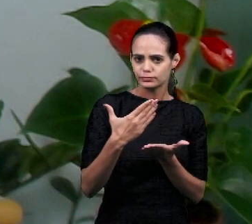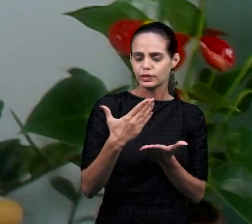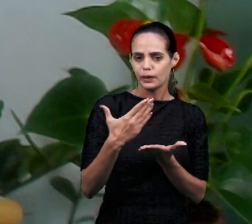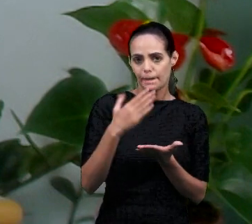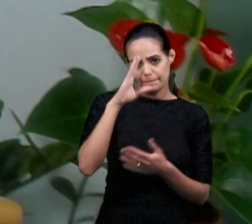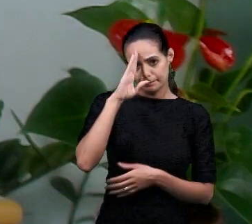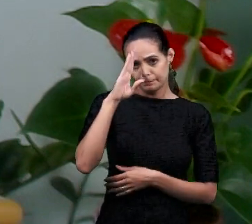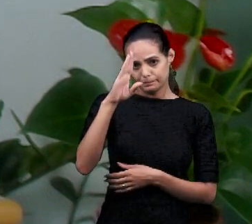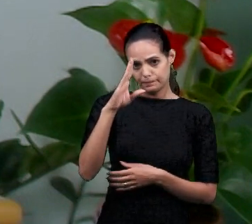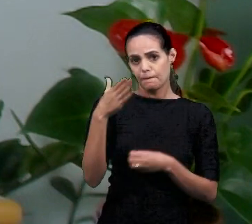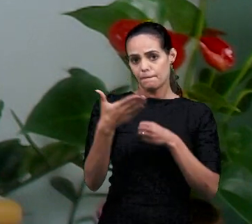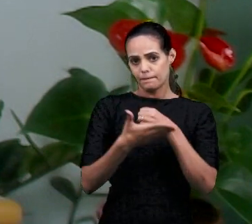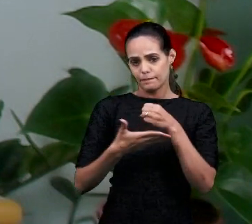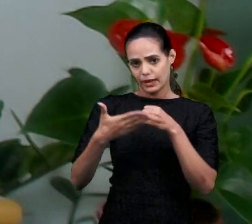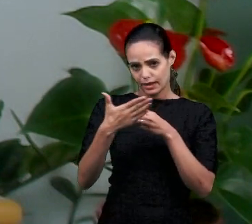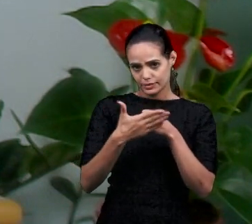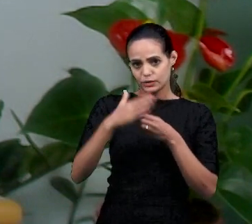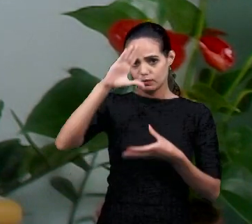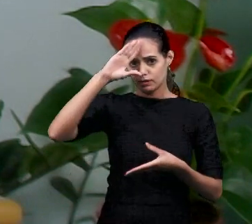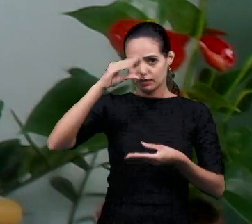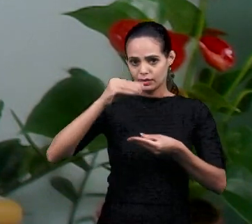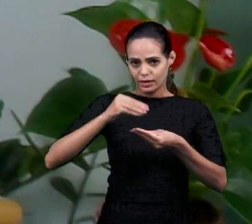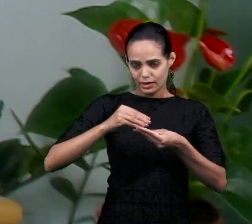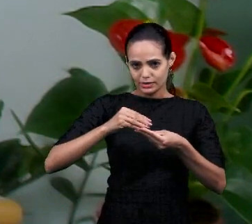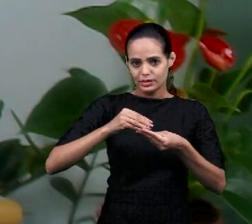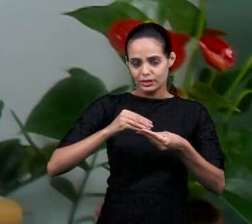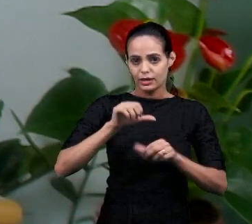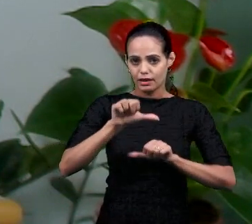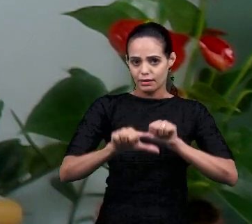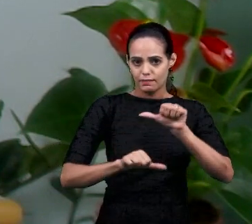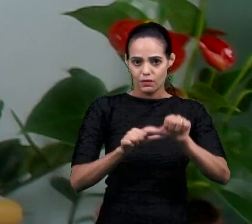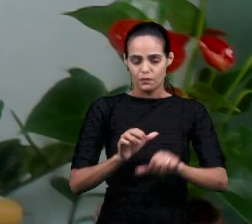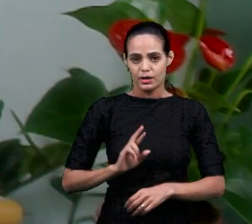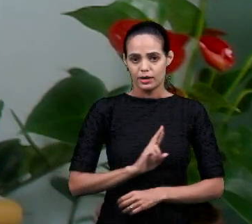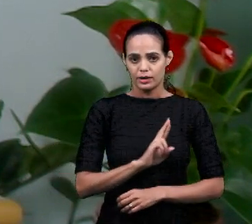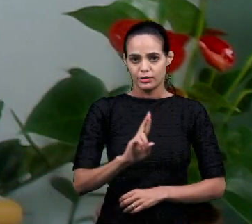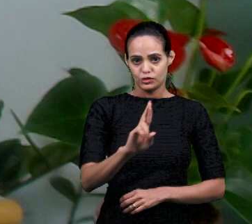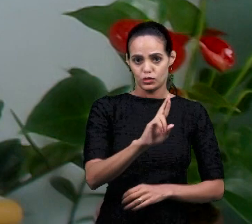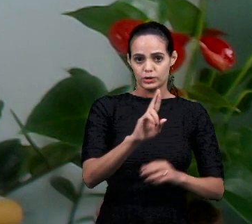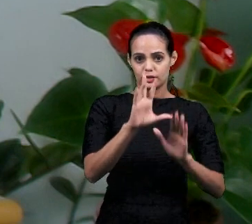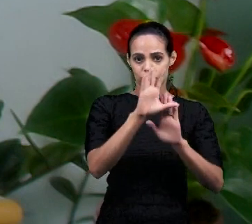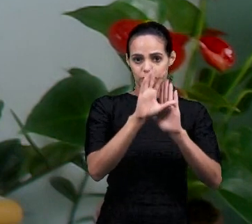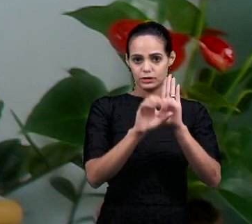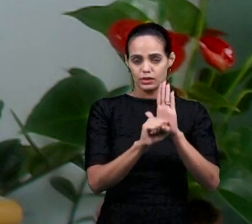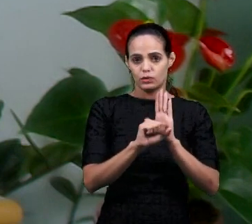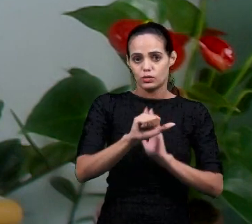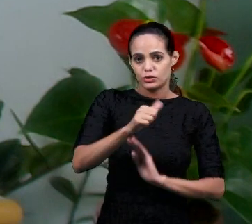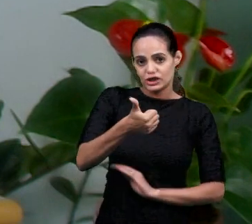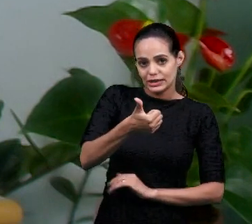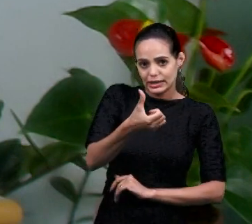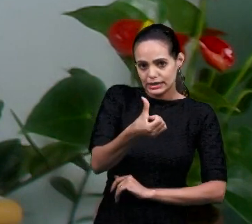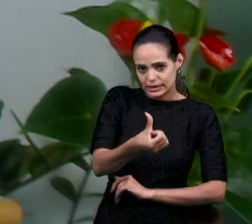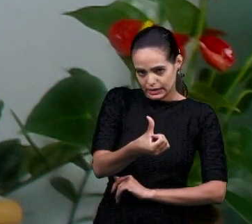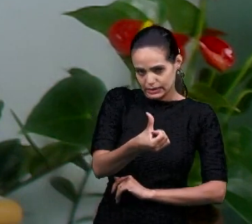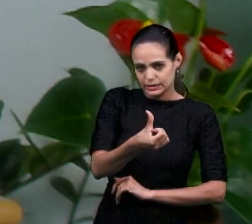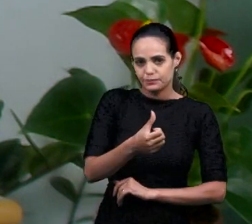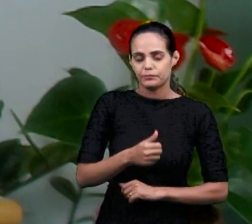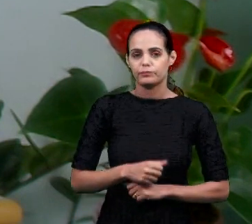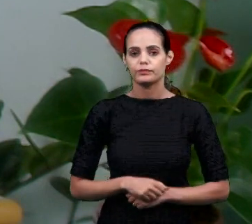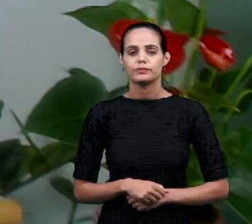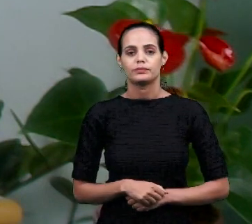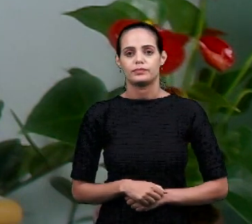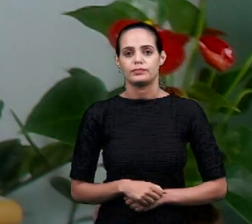principes de la réforme religieuse du XVIe siècle. Mais ces principes de la réforme religieuse du XVIe